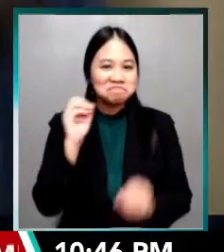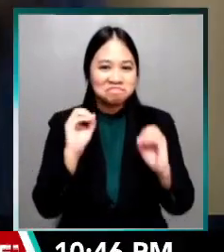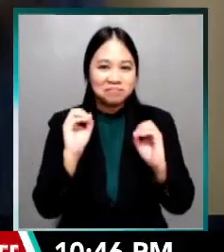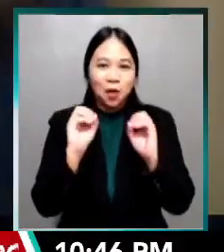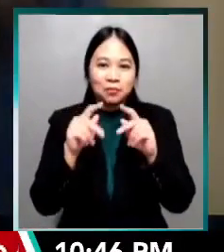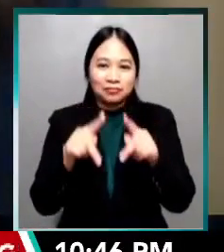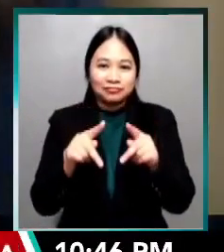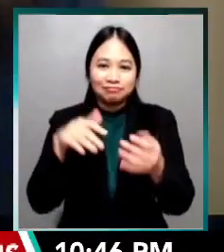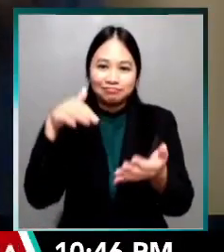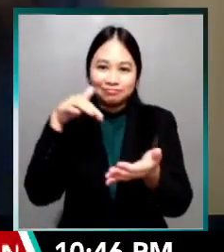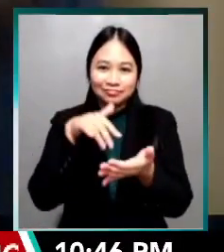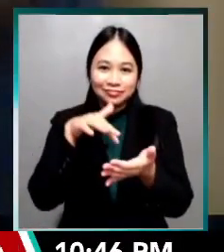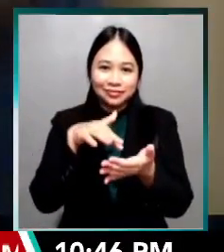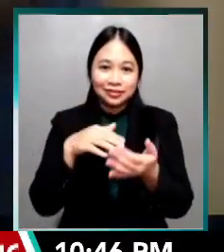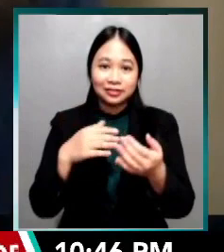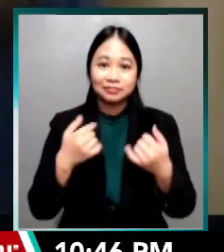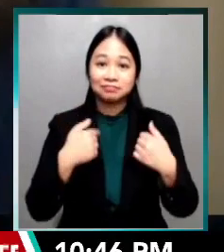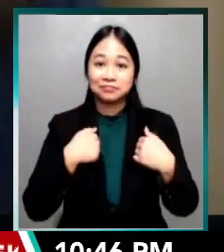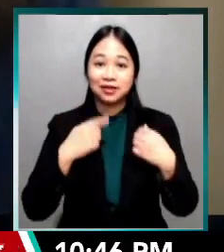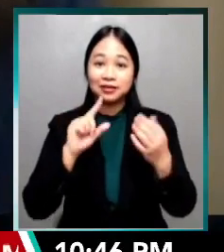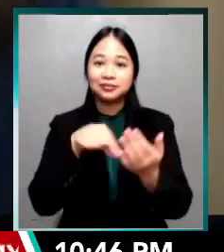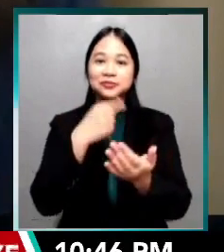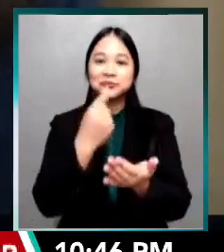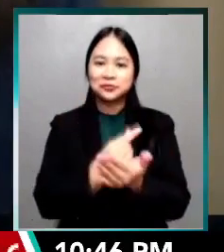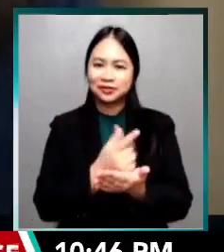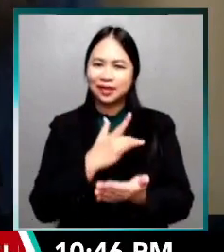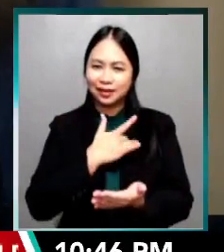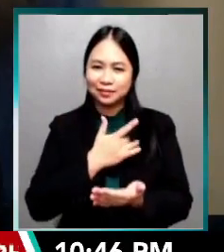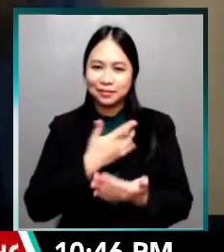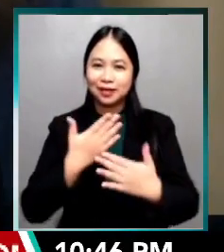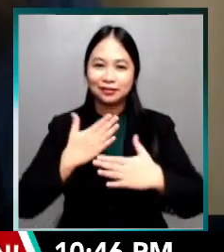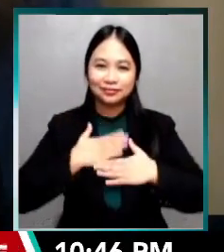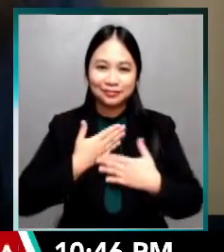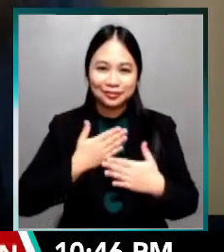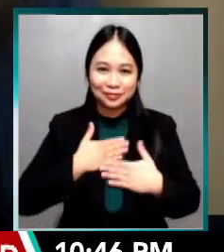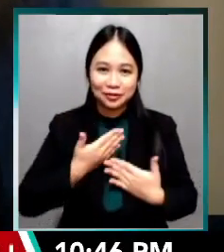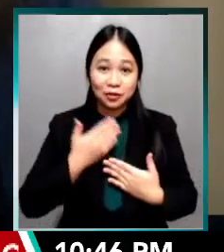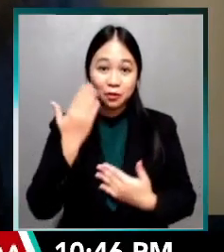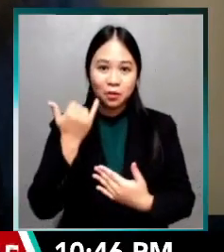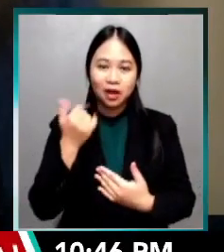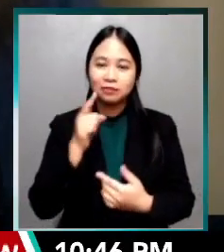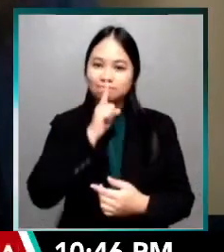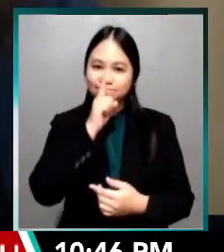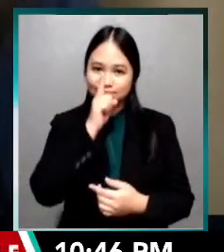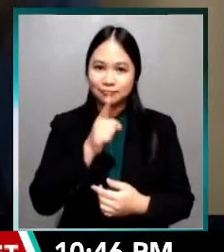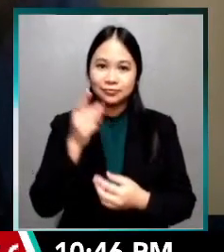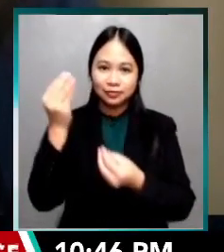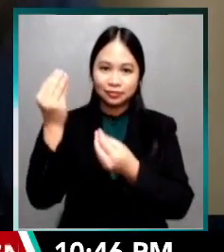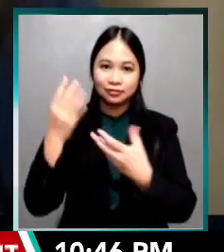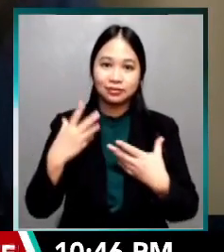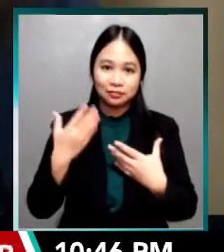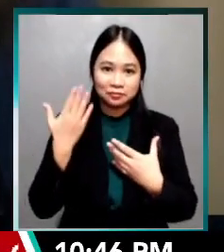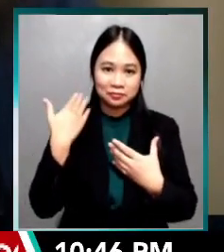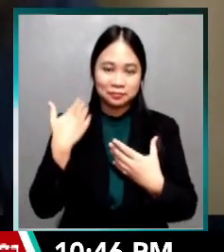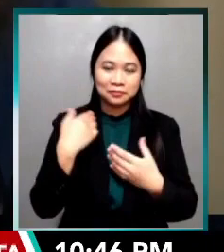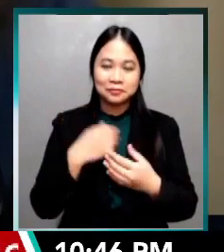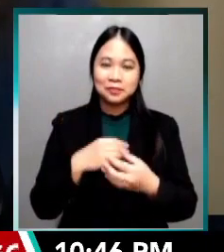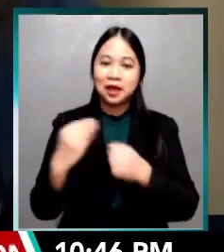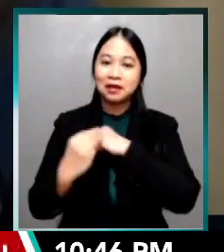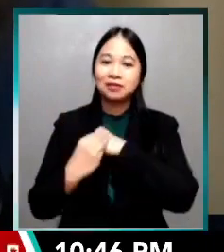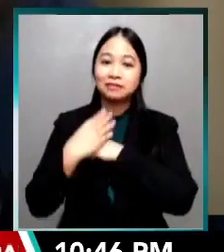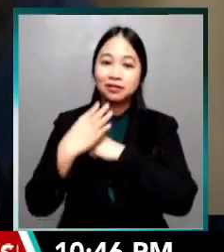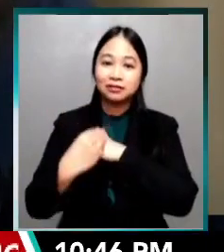ako, masaya po kasi totoo po yung sinabi sa akin ng mga nakakatanda po sa akin na